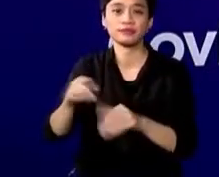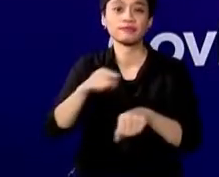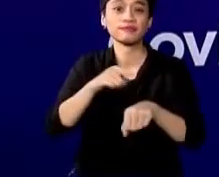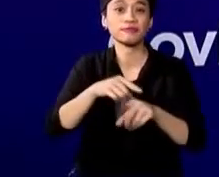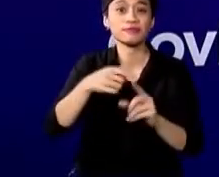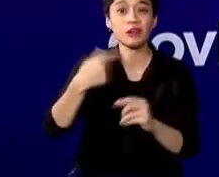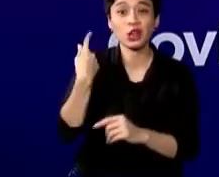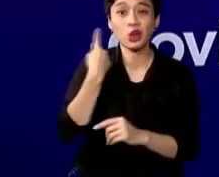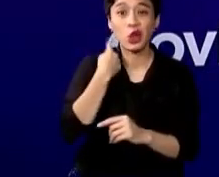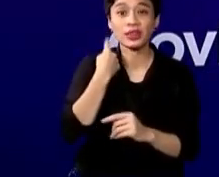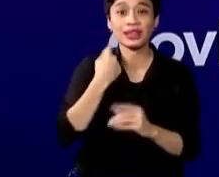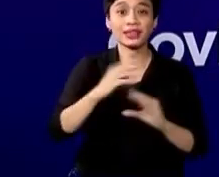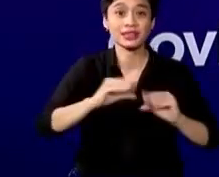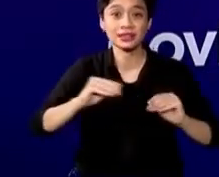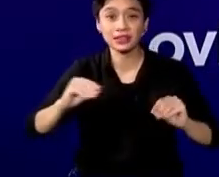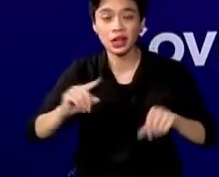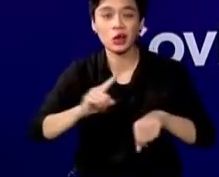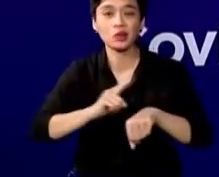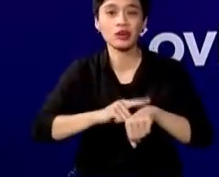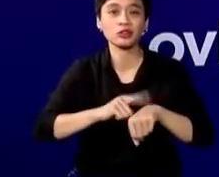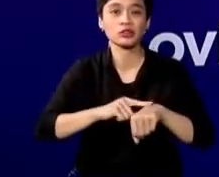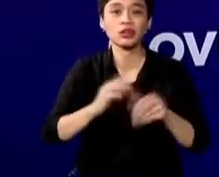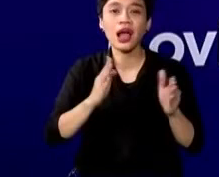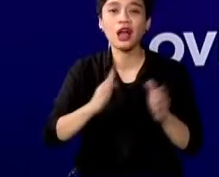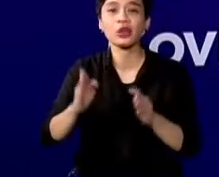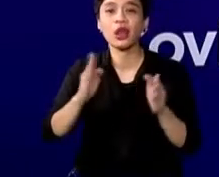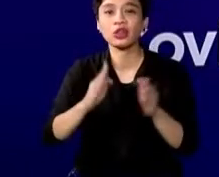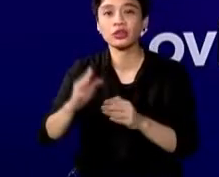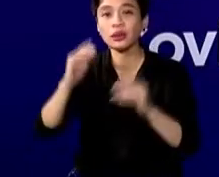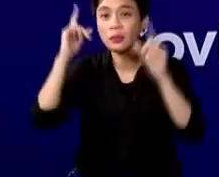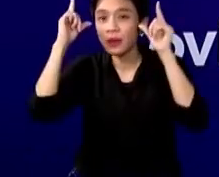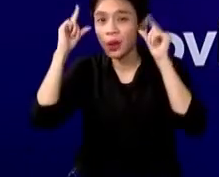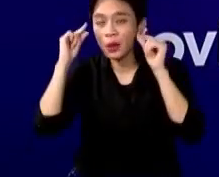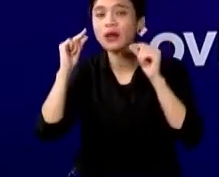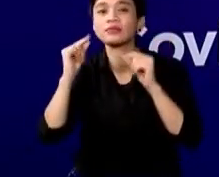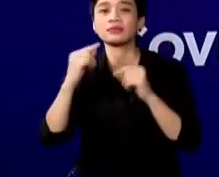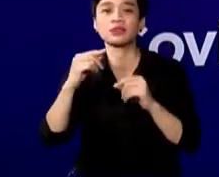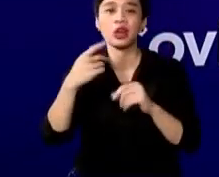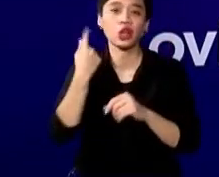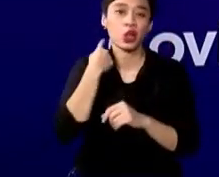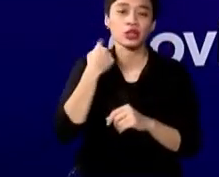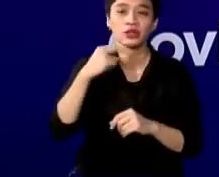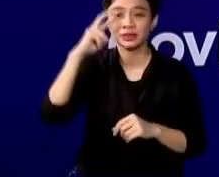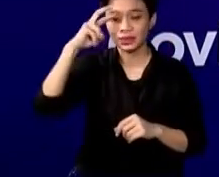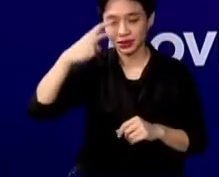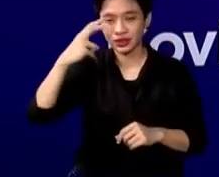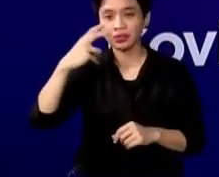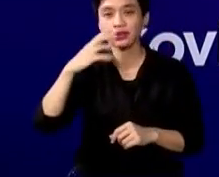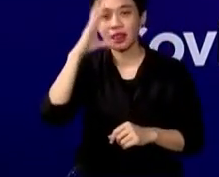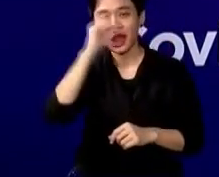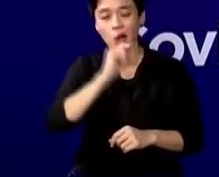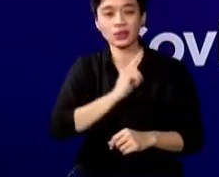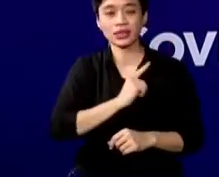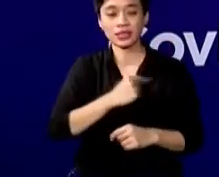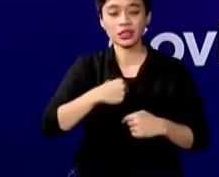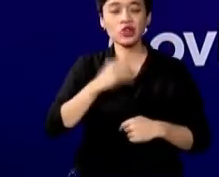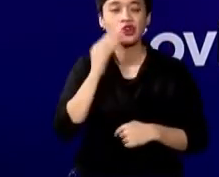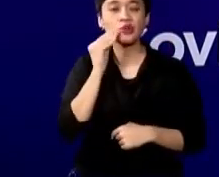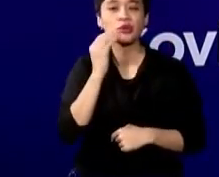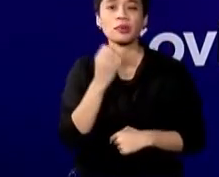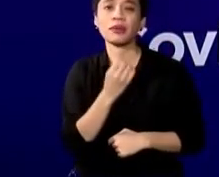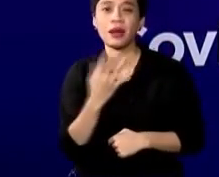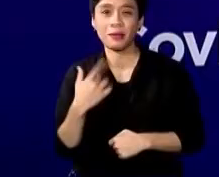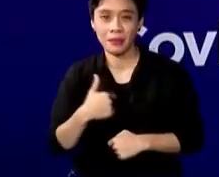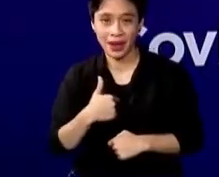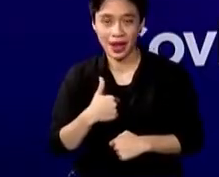proporsional yang kedua dokternya juga dan perawatnya harus memperhatikan usia yang ketiga dokter dan perawatnya juga